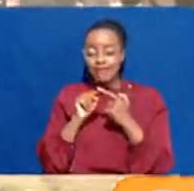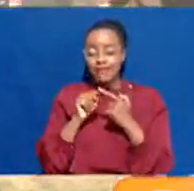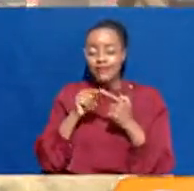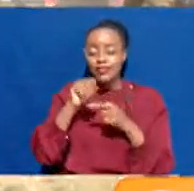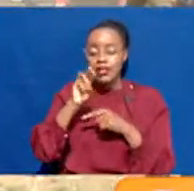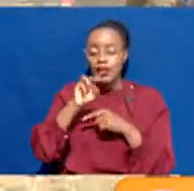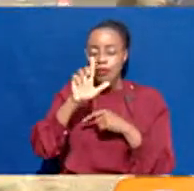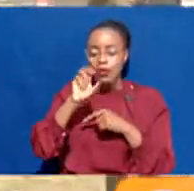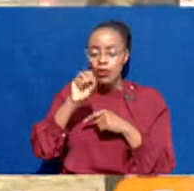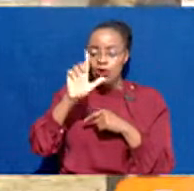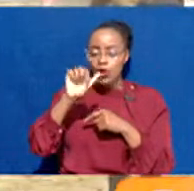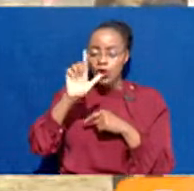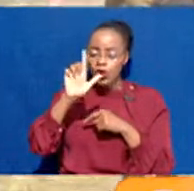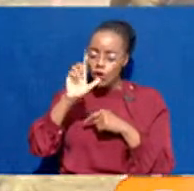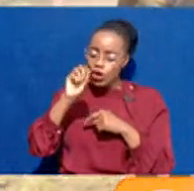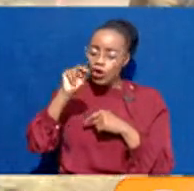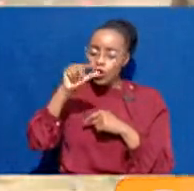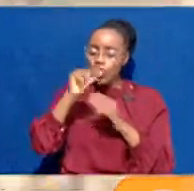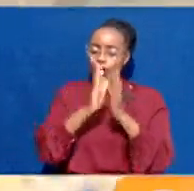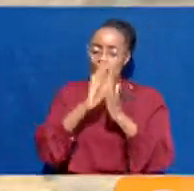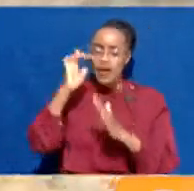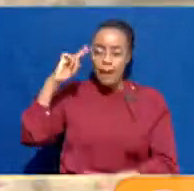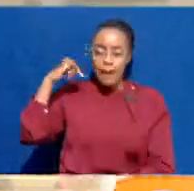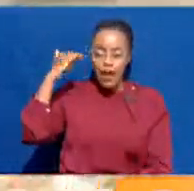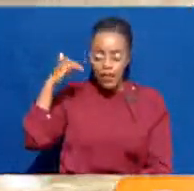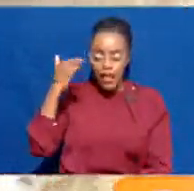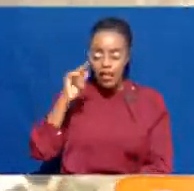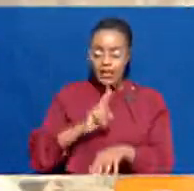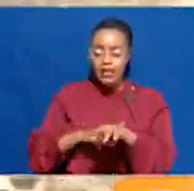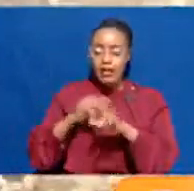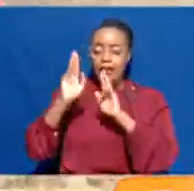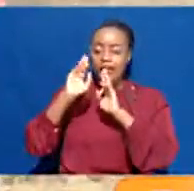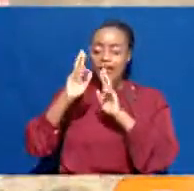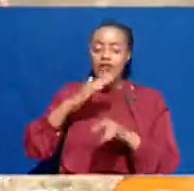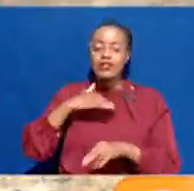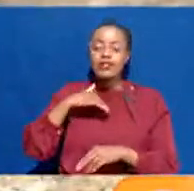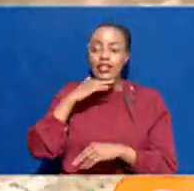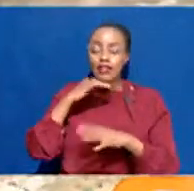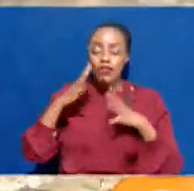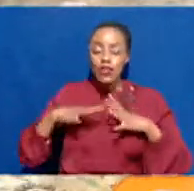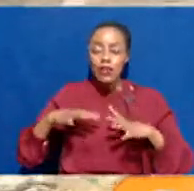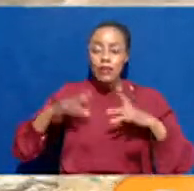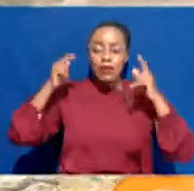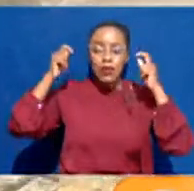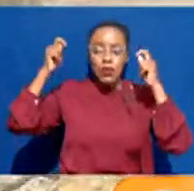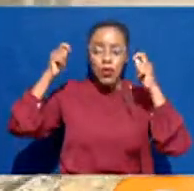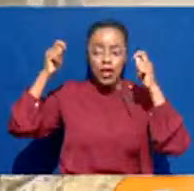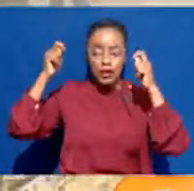ya Mlolongo na Madhare, ambapo kuliripotiwa vifo vya waandamanaji.